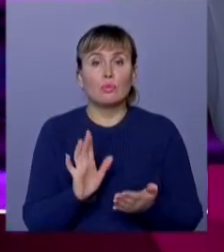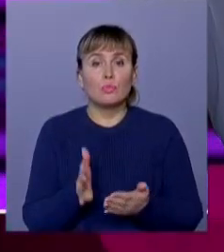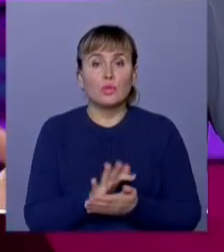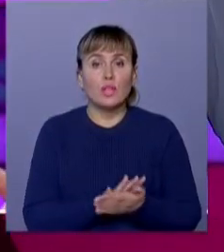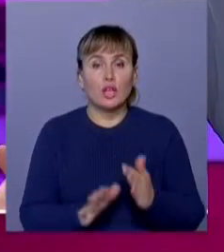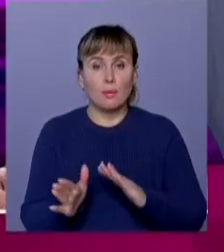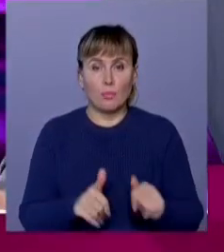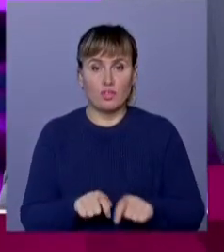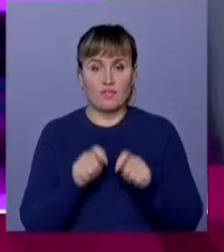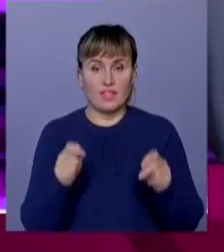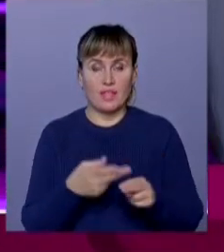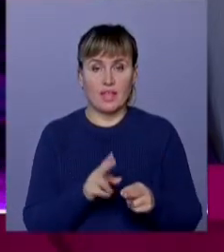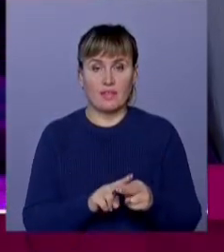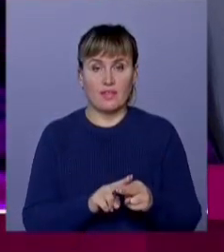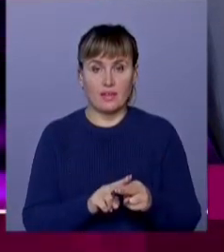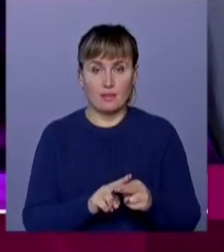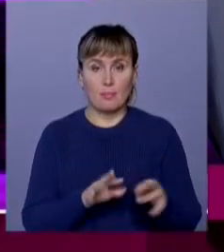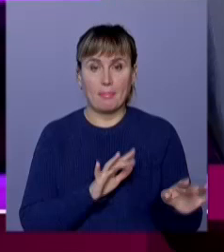последовать после введения этой меры?